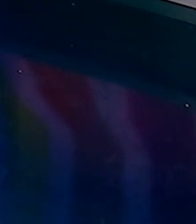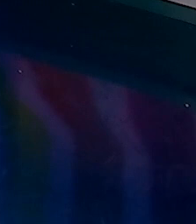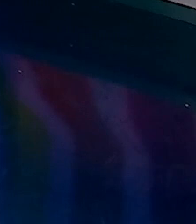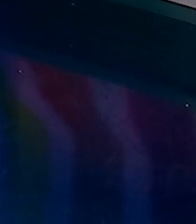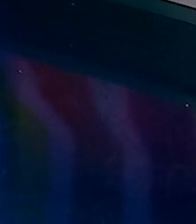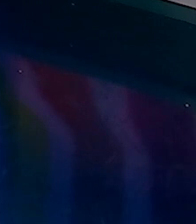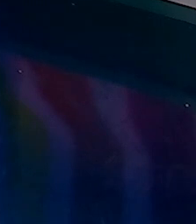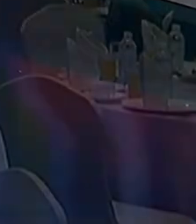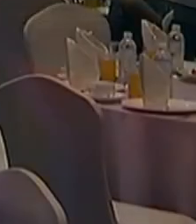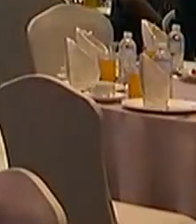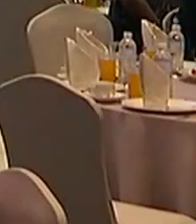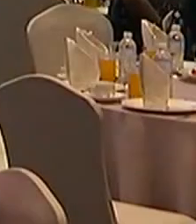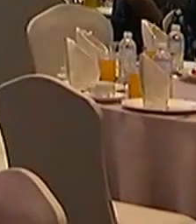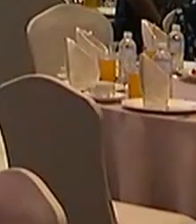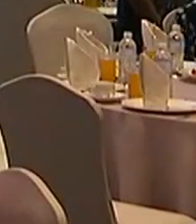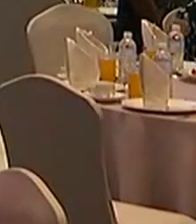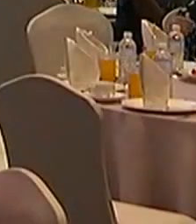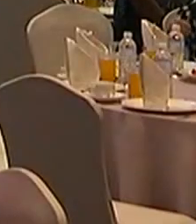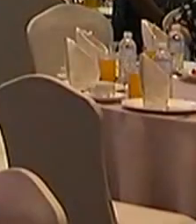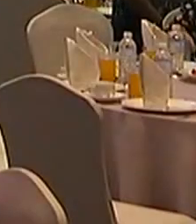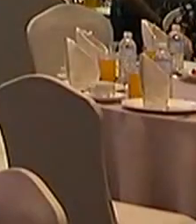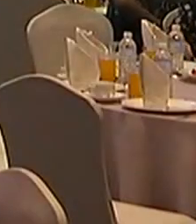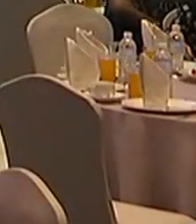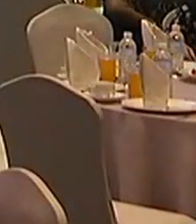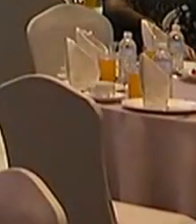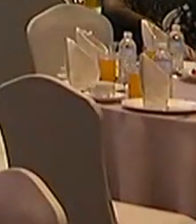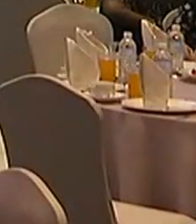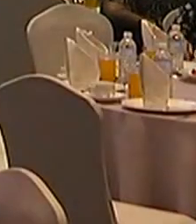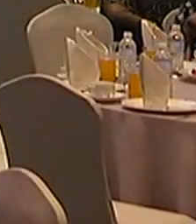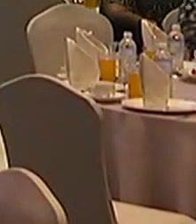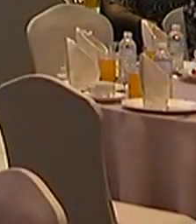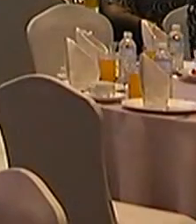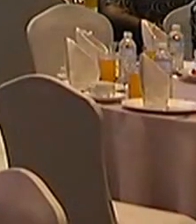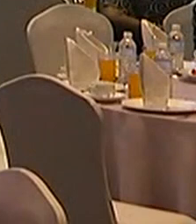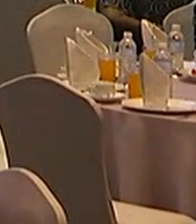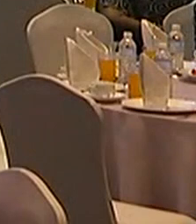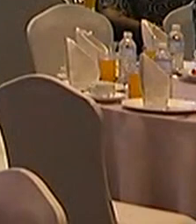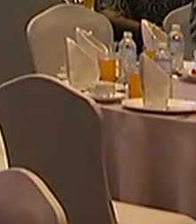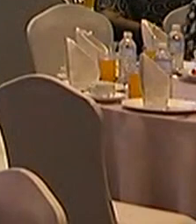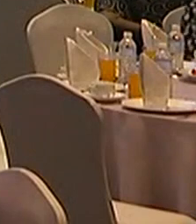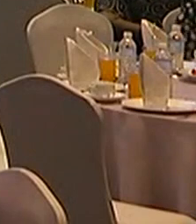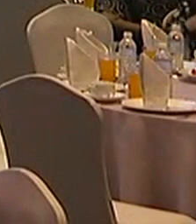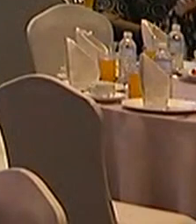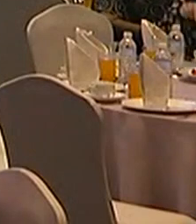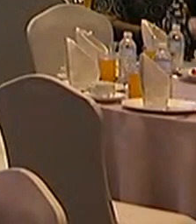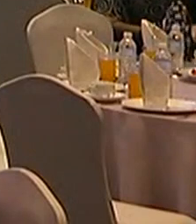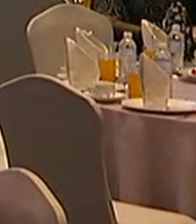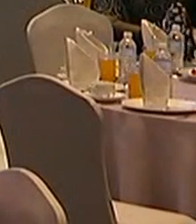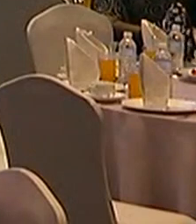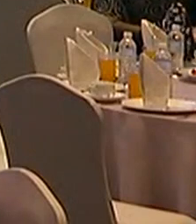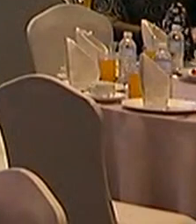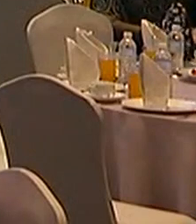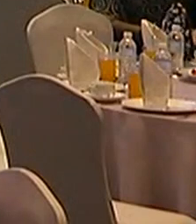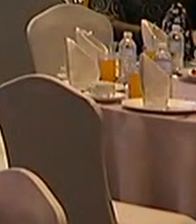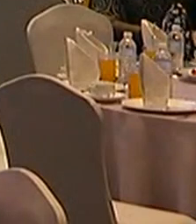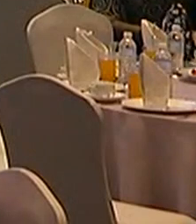membantu mengurangkan beban guru sekaligus memberikan pemerkasaan kepada kuasa guru dan kebolehan potensi murid